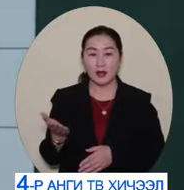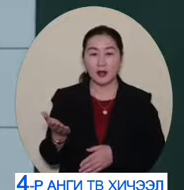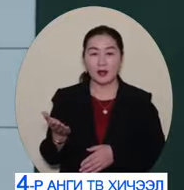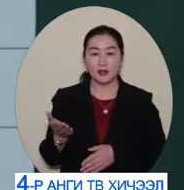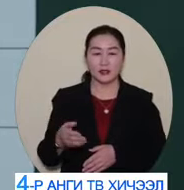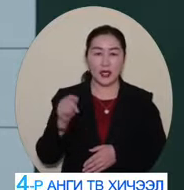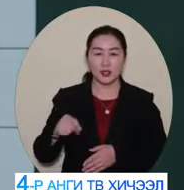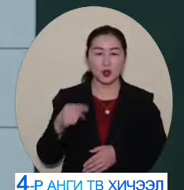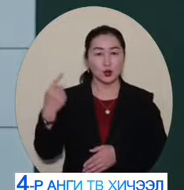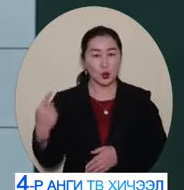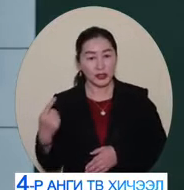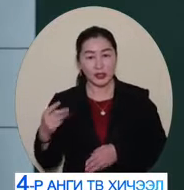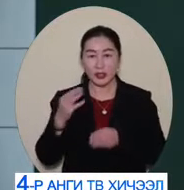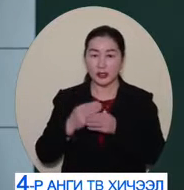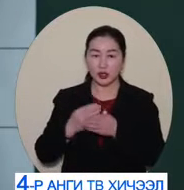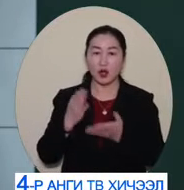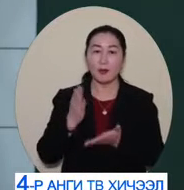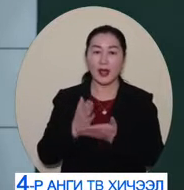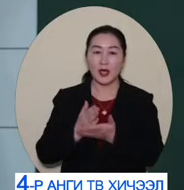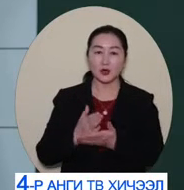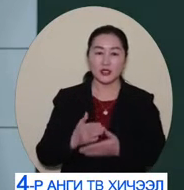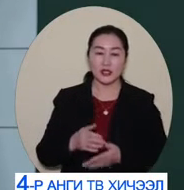тийм ээ. Үлдэгдэлтэй тоо гарч байгаа учраас бид нар энийг